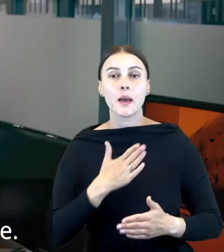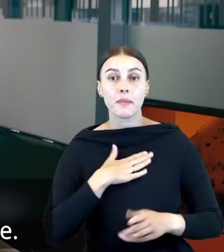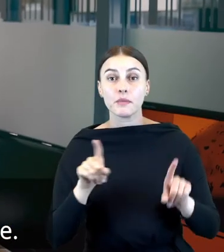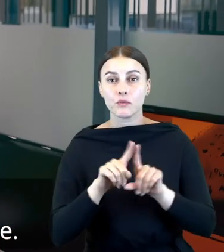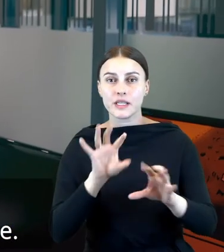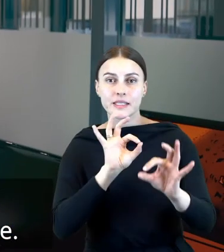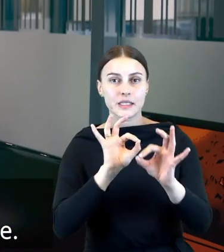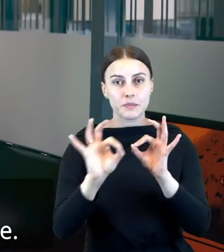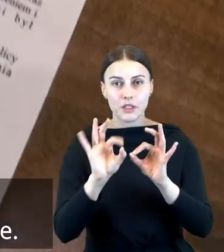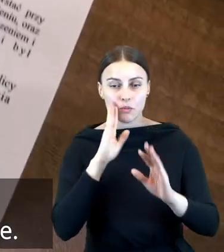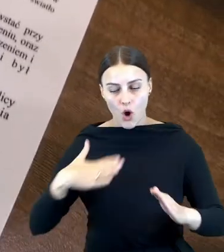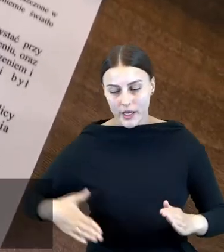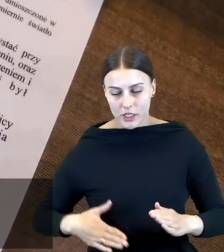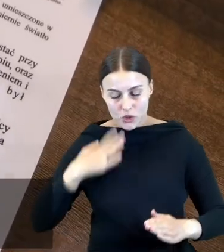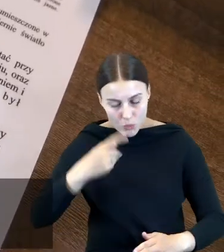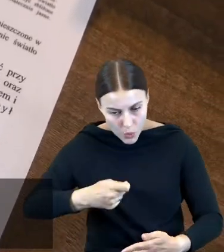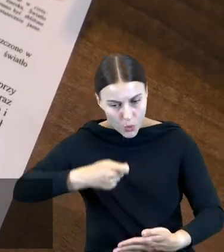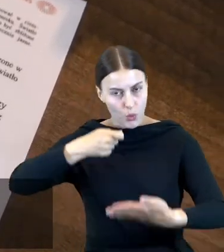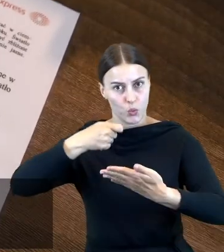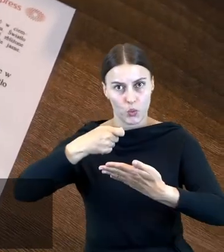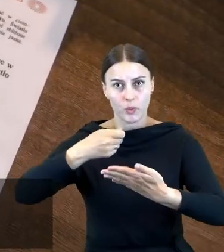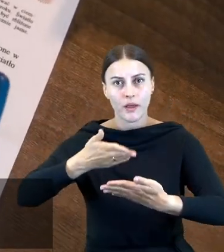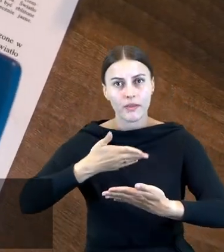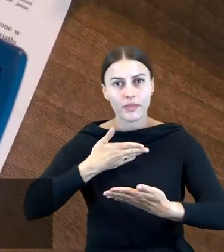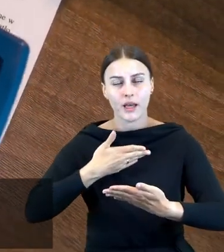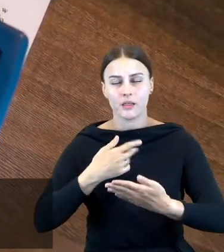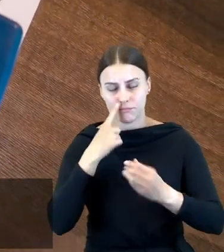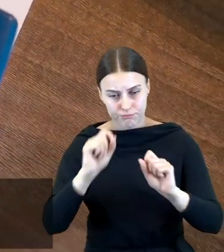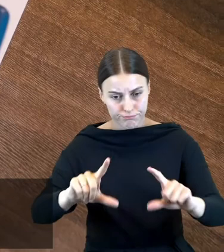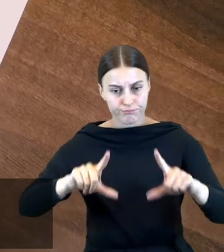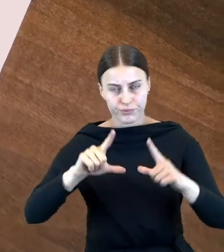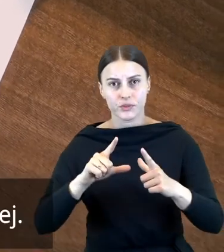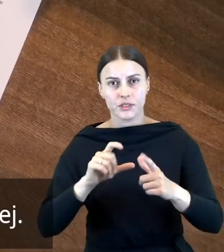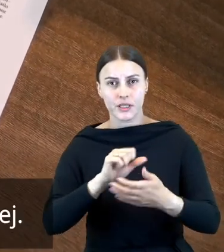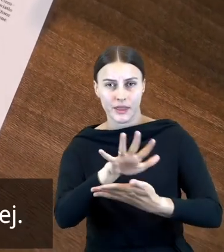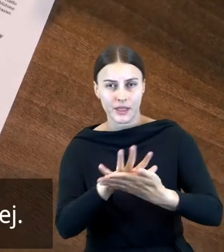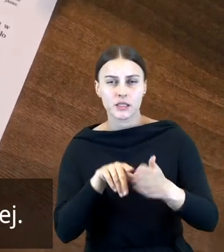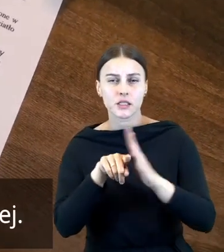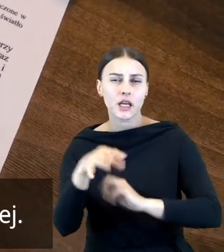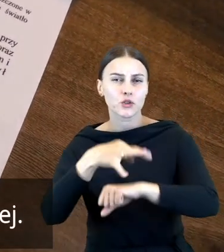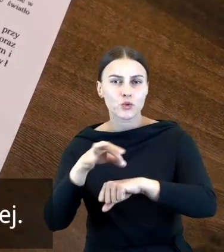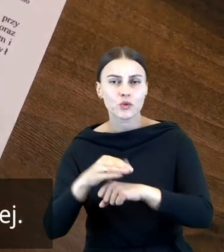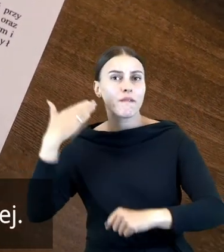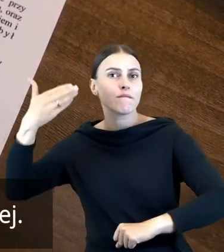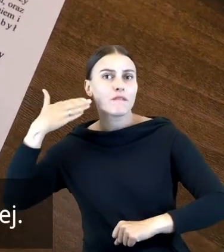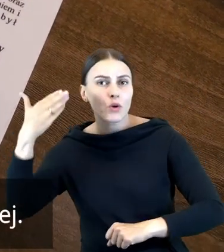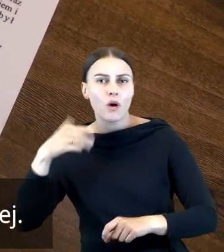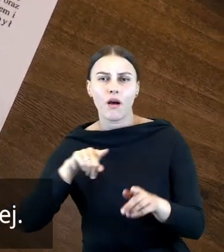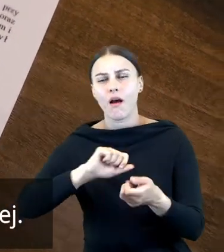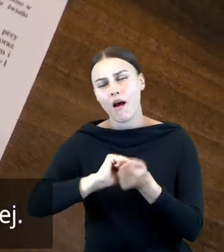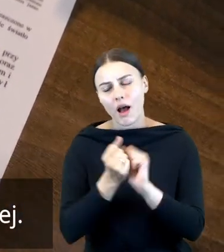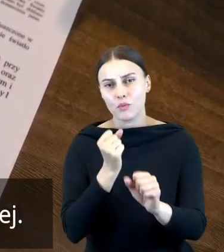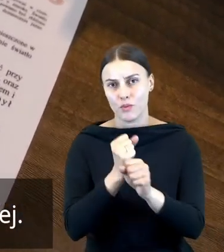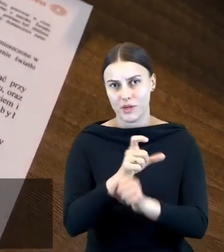Mamy również do dyspozycji lupy elektroniczne kieszonkowe, które powiększają nam tekst. Mogą go używać studenci na przykład na wykładach lub